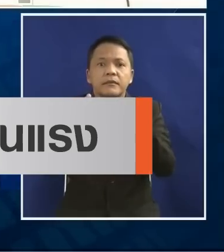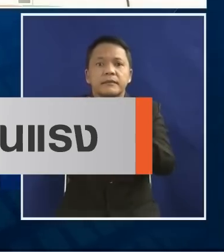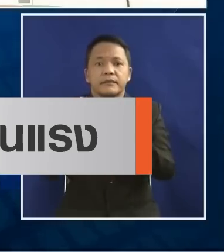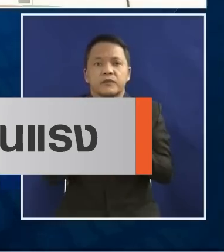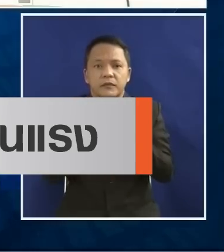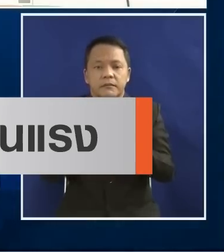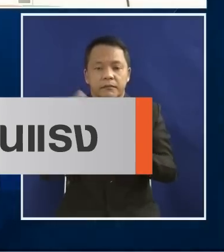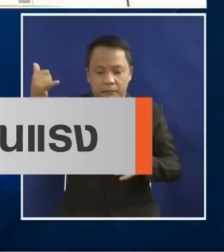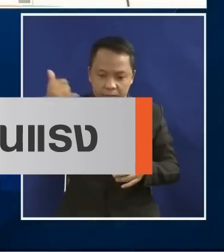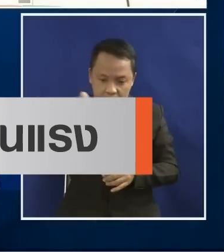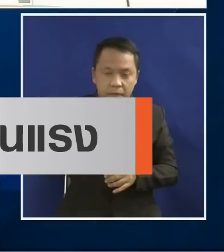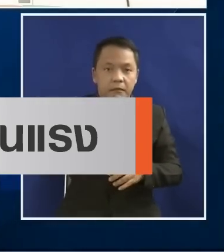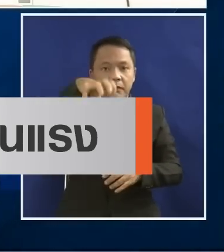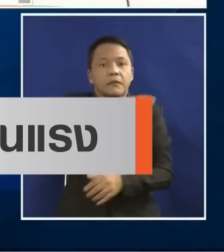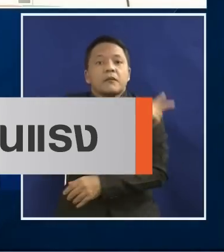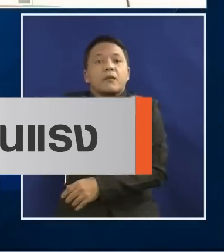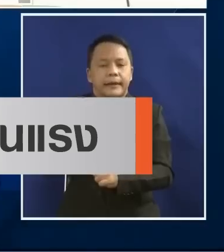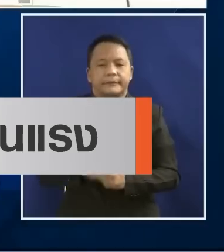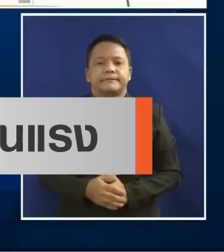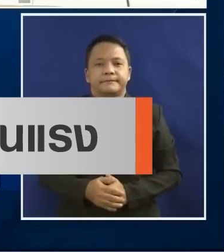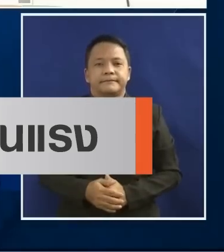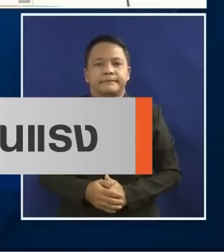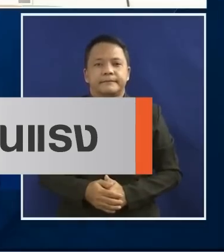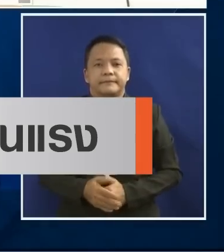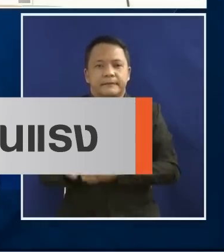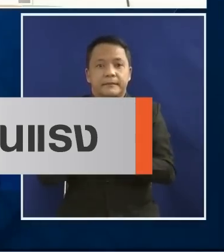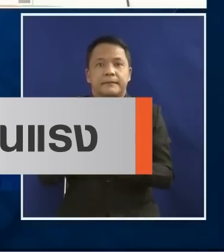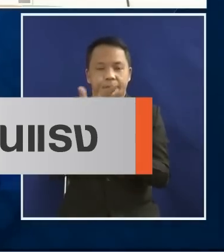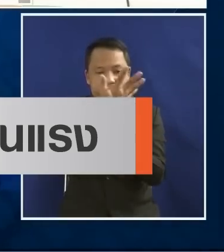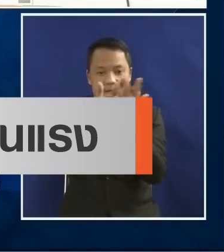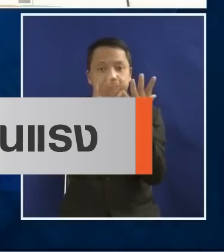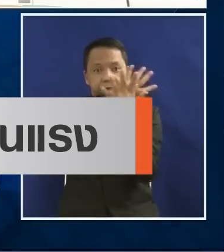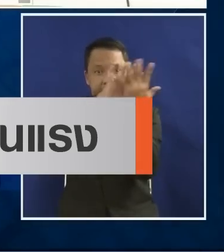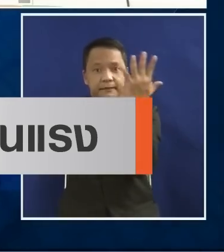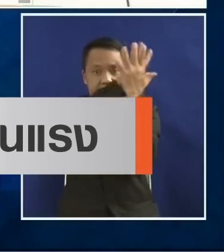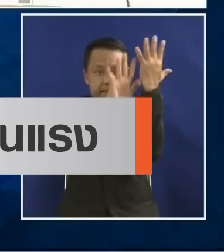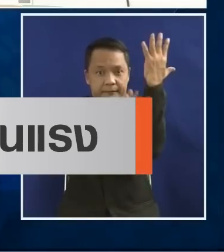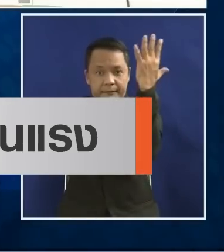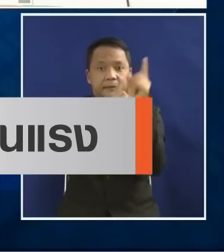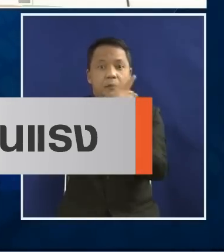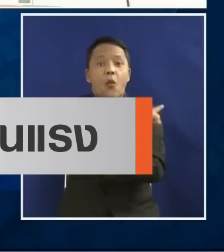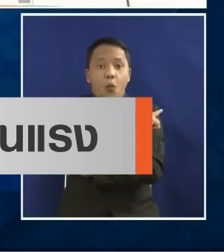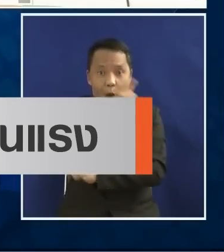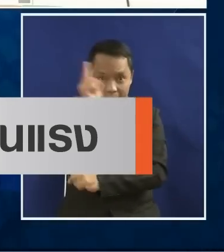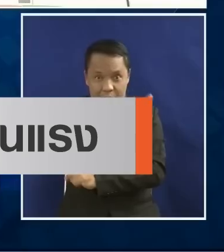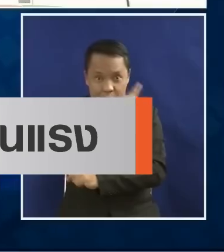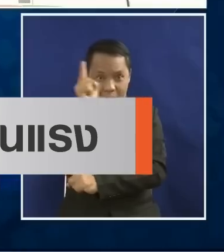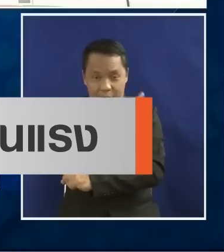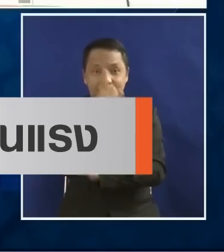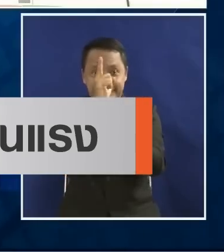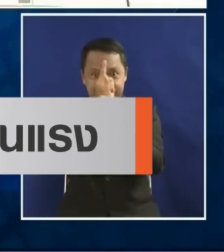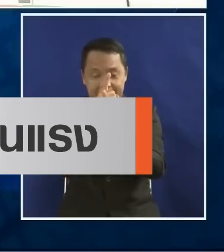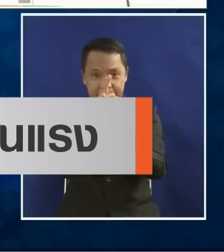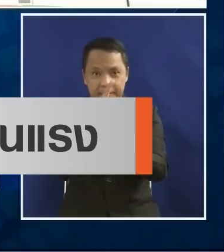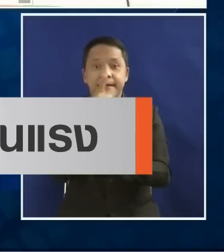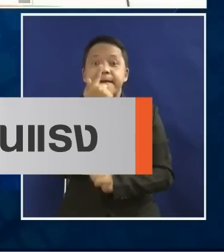ห็นได้ว่าตัวเลขของผู้เสียชีวิตไม่ได้เพิ่มขึ้นนะฮะเพราะฉะนั้นความรุนแรงของโรคเนี่ยเท่าเดิมแม้มันจะระบาดได้เร็วขึ้นแล้วต